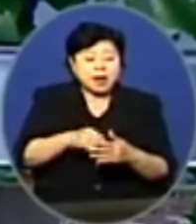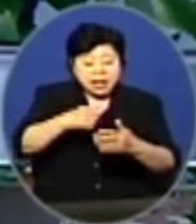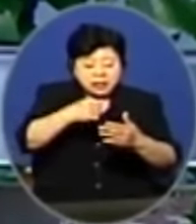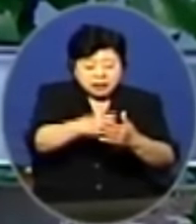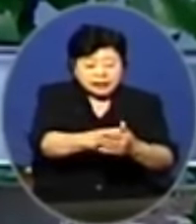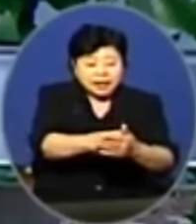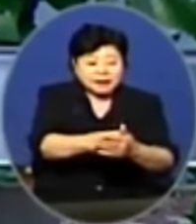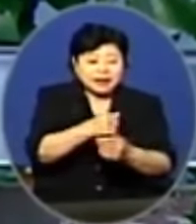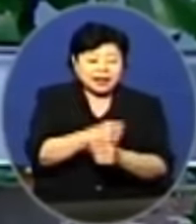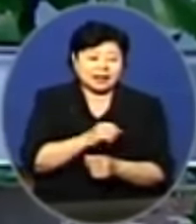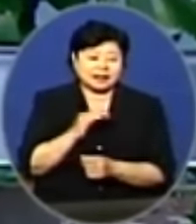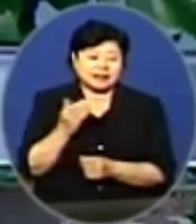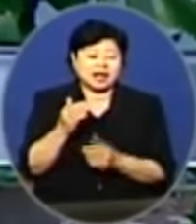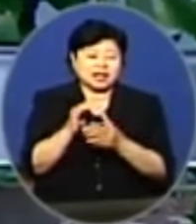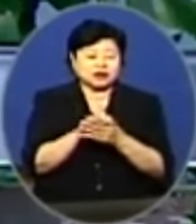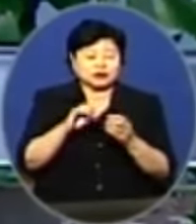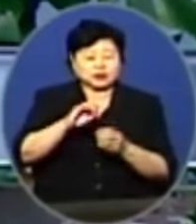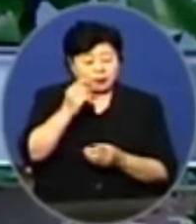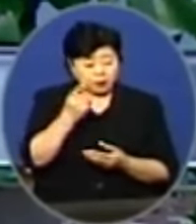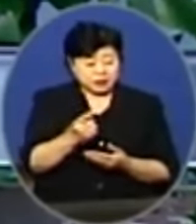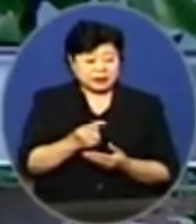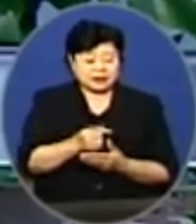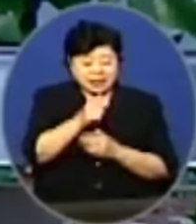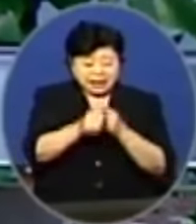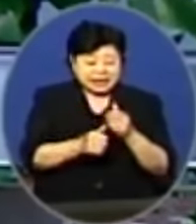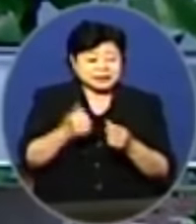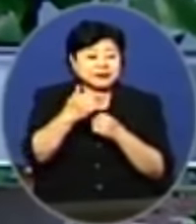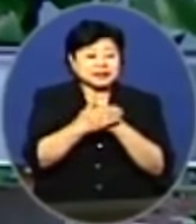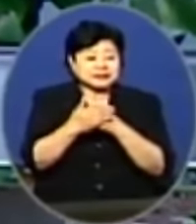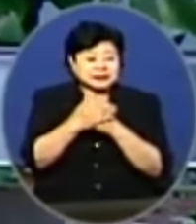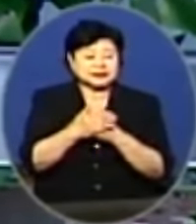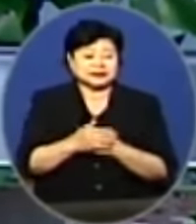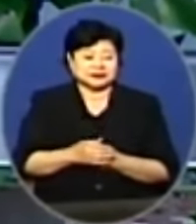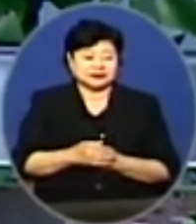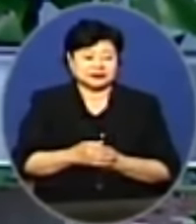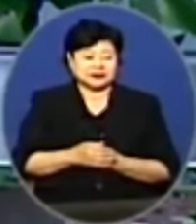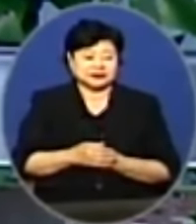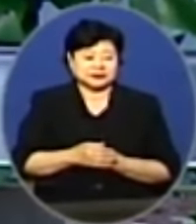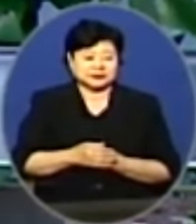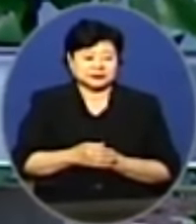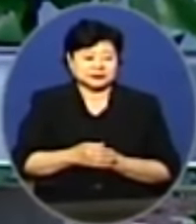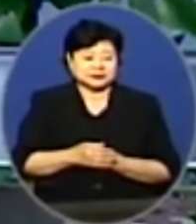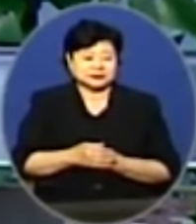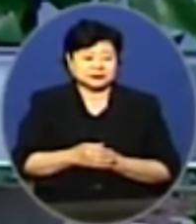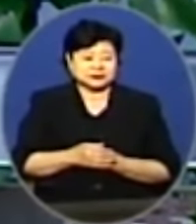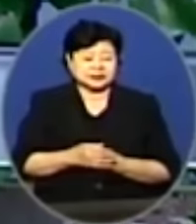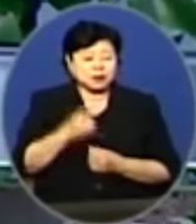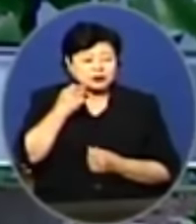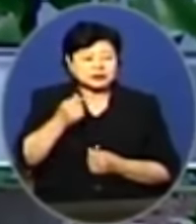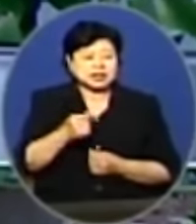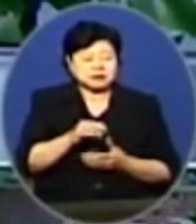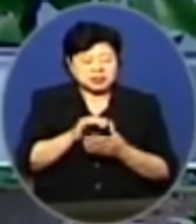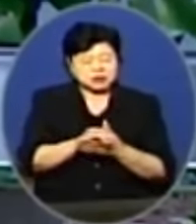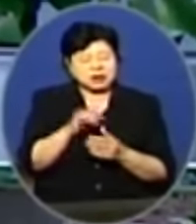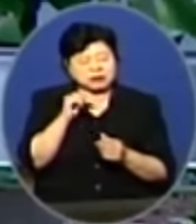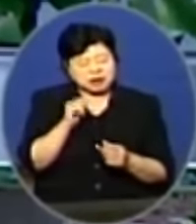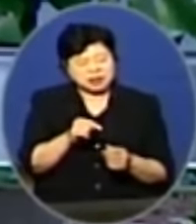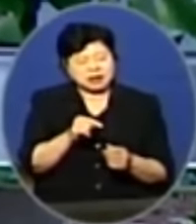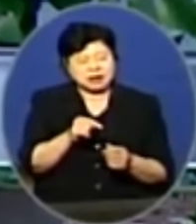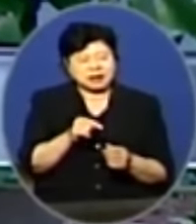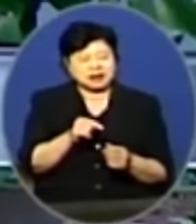결단을 해야 기도 응답이 받습니다. 하나님이 응답해 줄지 않을지 모르는데 교회에서 목사님이 자꾸 기도하라고